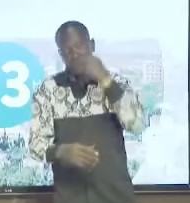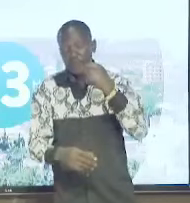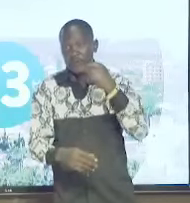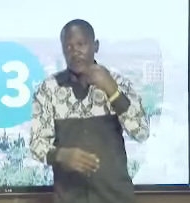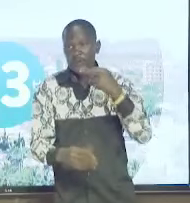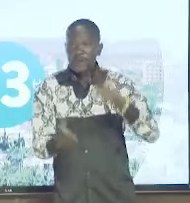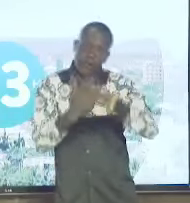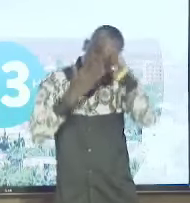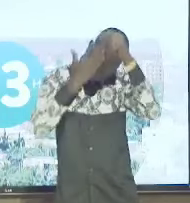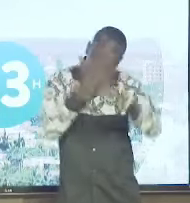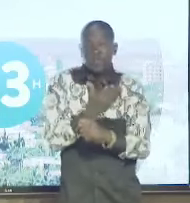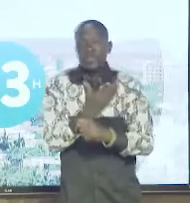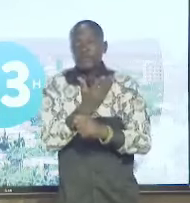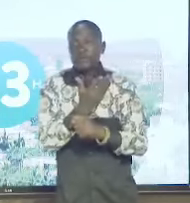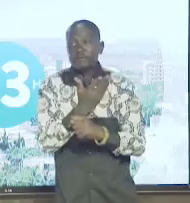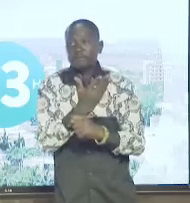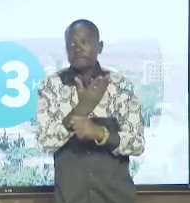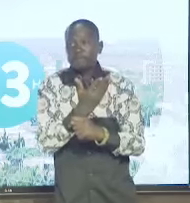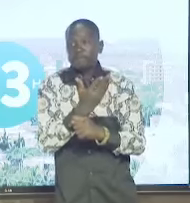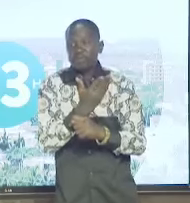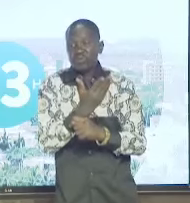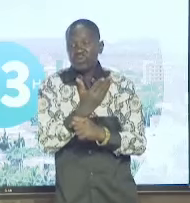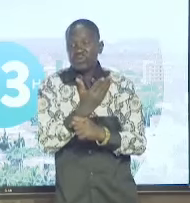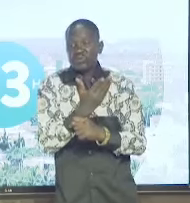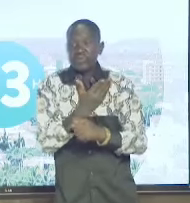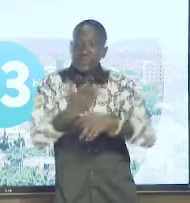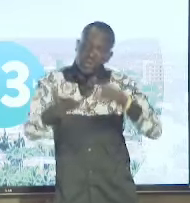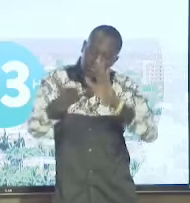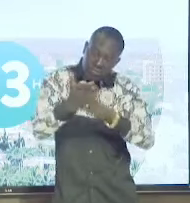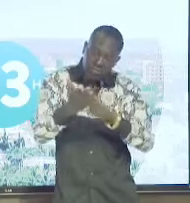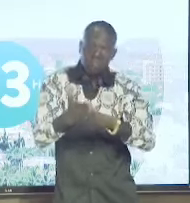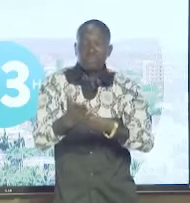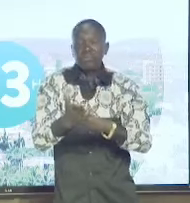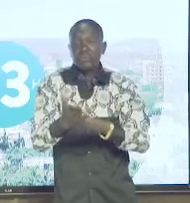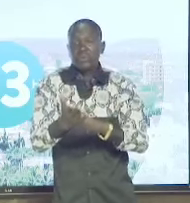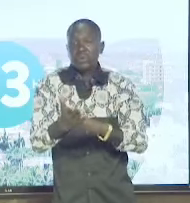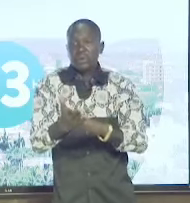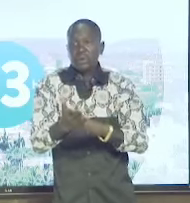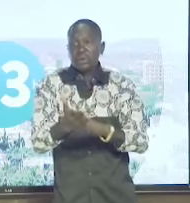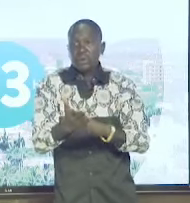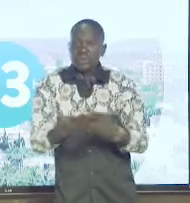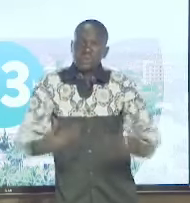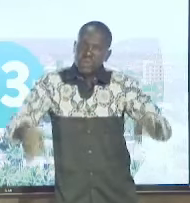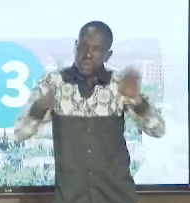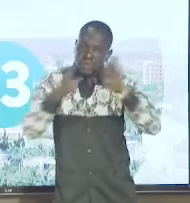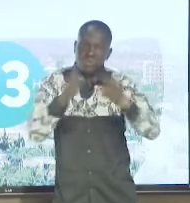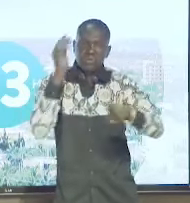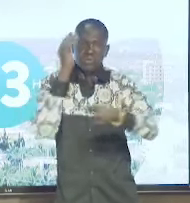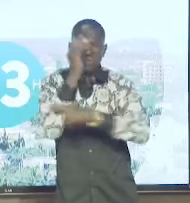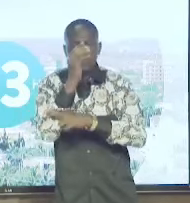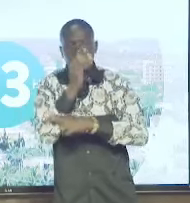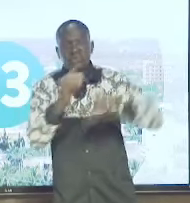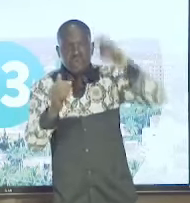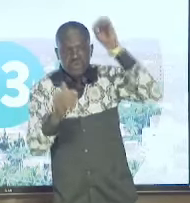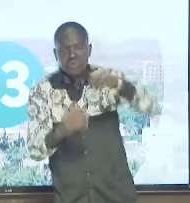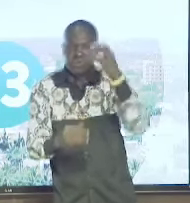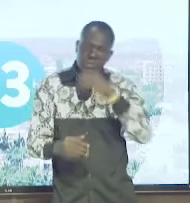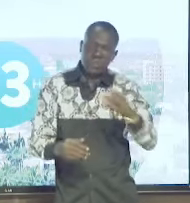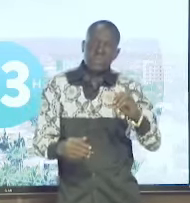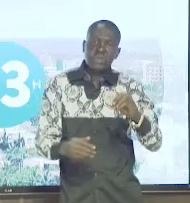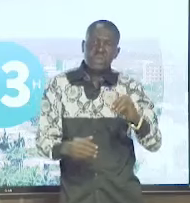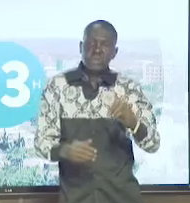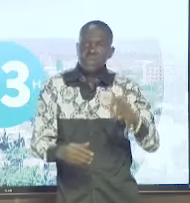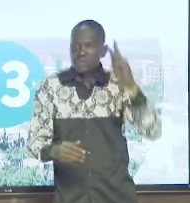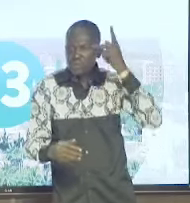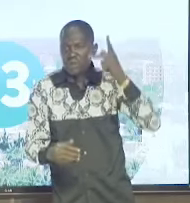projet fortification à l'école, nous sommes concernés dans la région du sud-ouest. Je crois